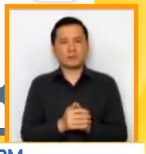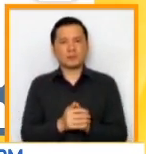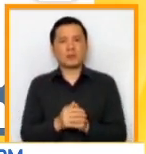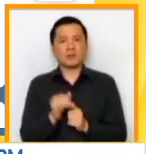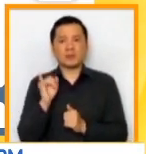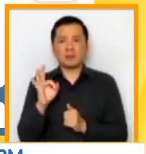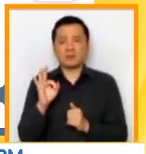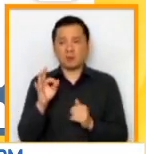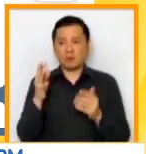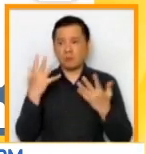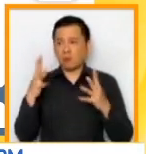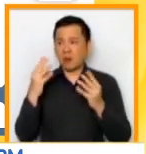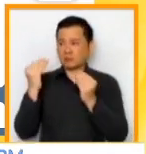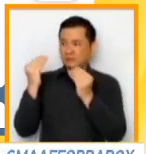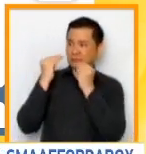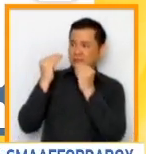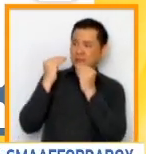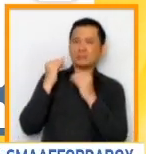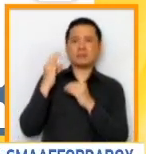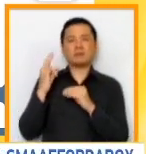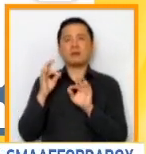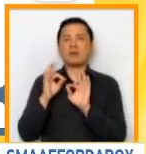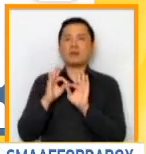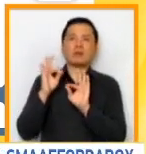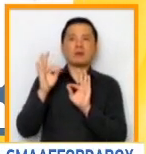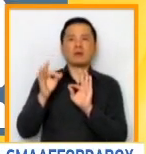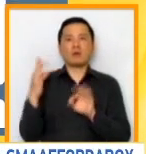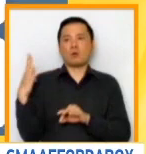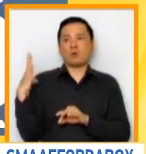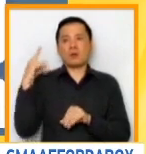ng mga estudyante kung hihintayin pang mag-zero COVID cases.